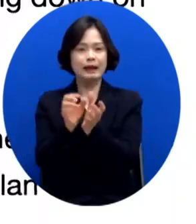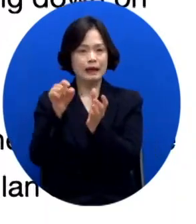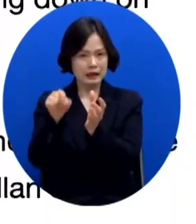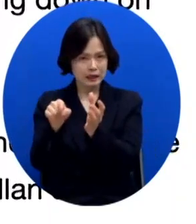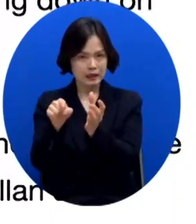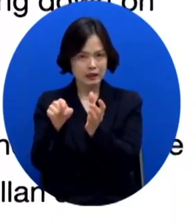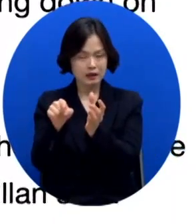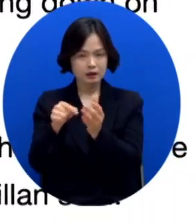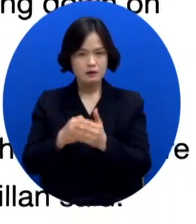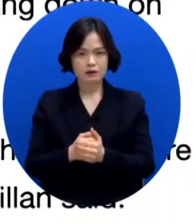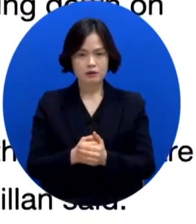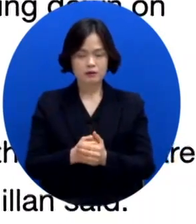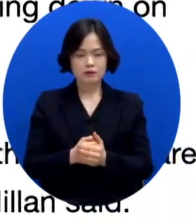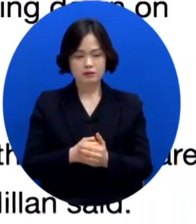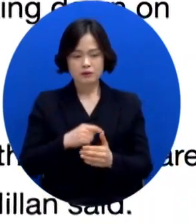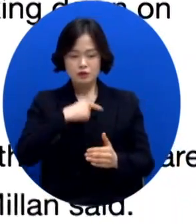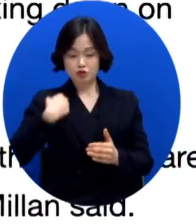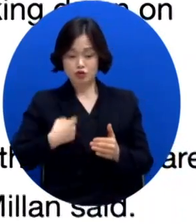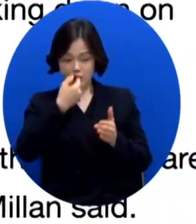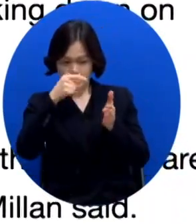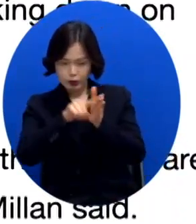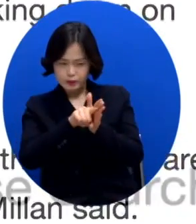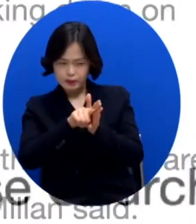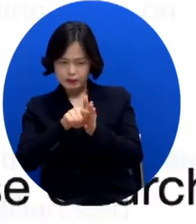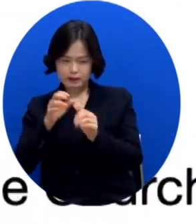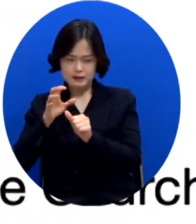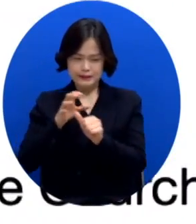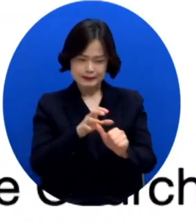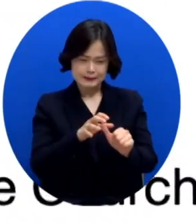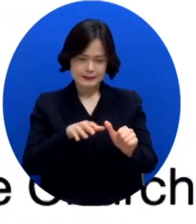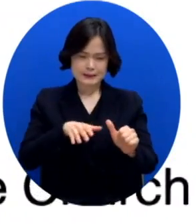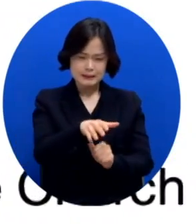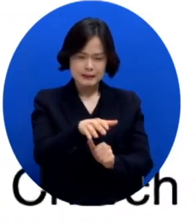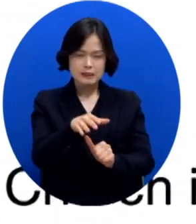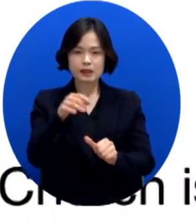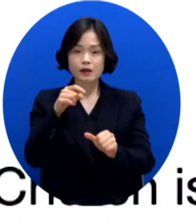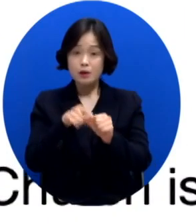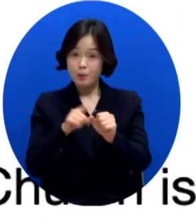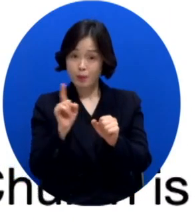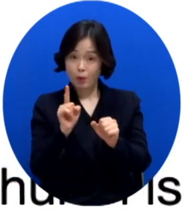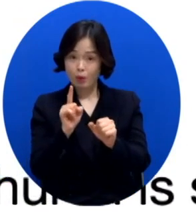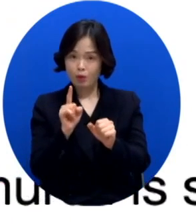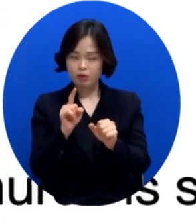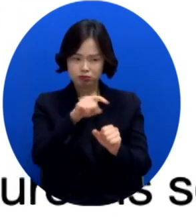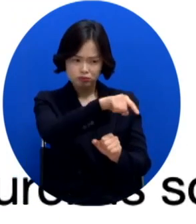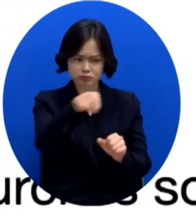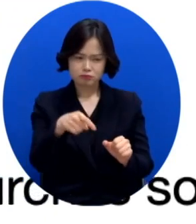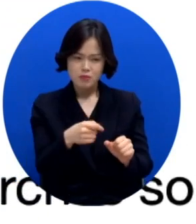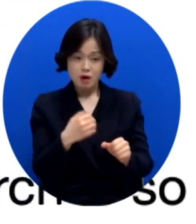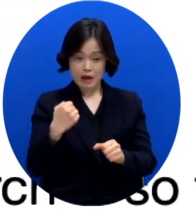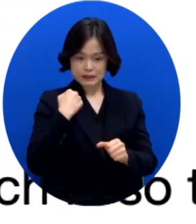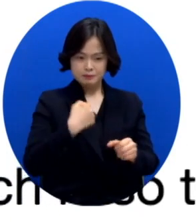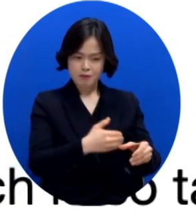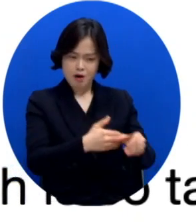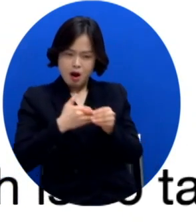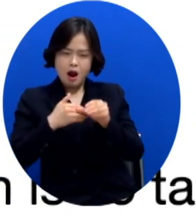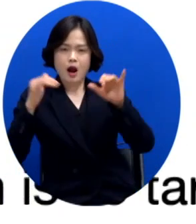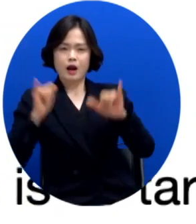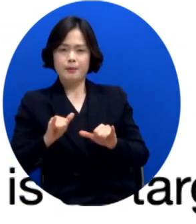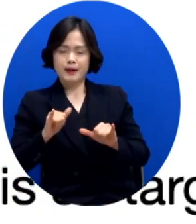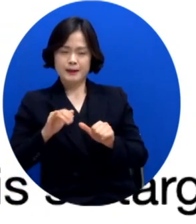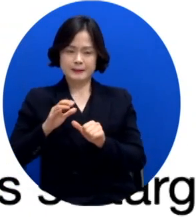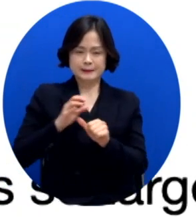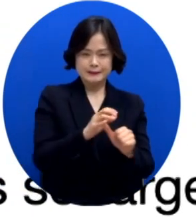삼는 이유는 공산당 지도자들이 교회의 규모와 성장을 두려워하는 데서 찾을 수 있다며 공산당은 기독교